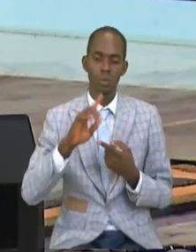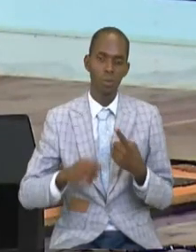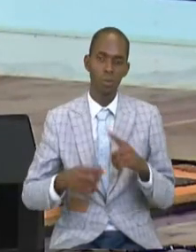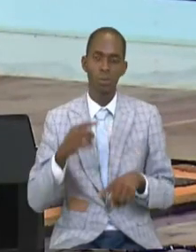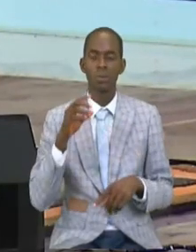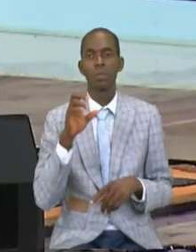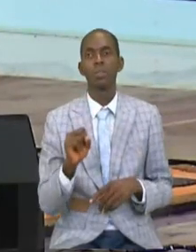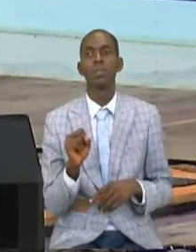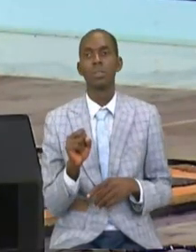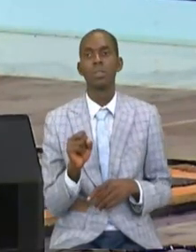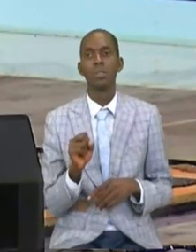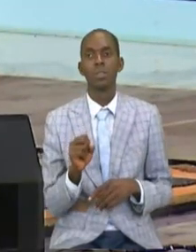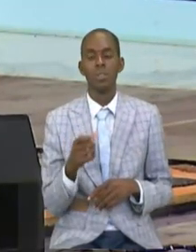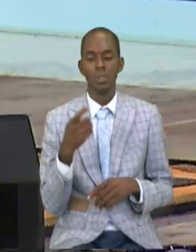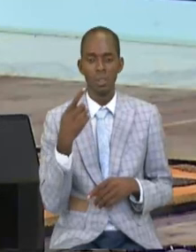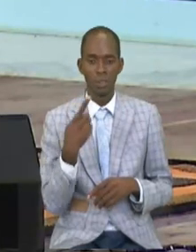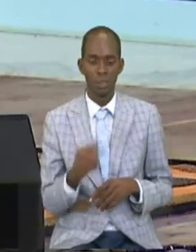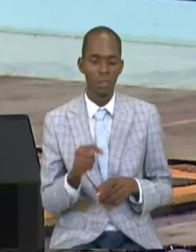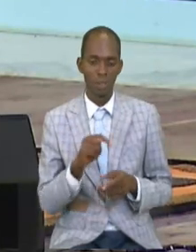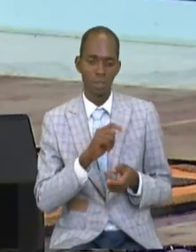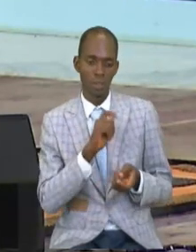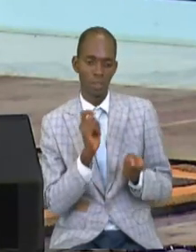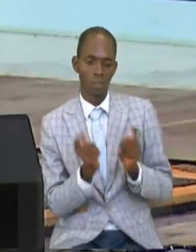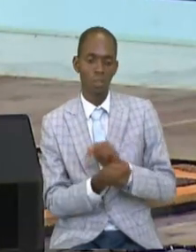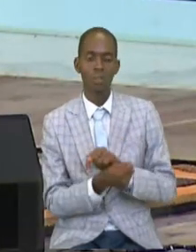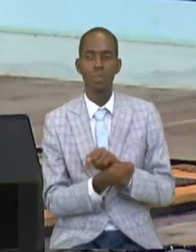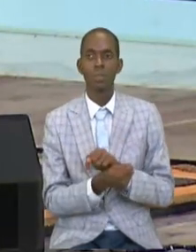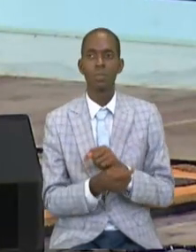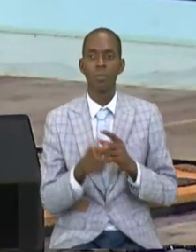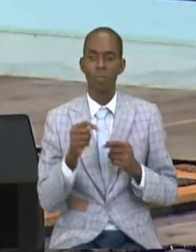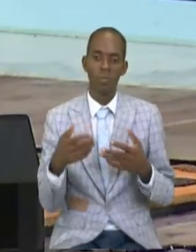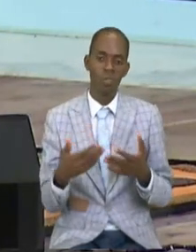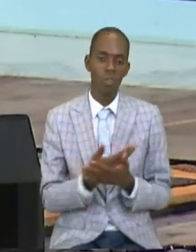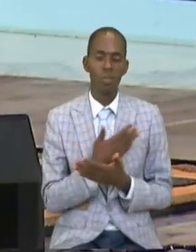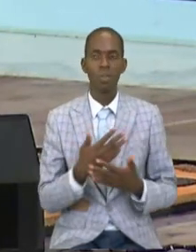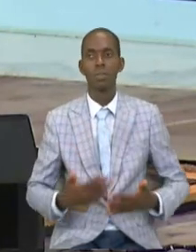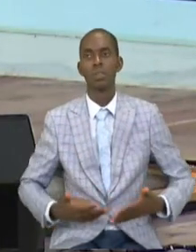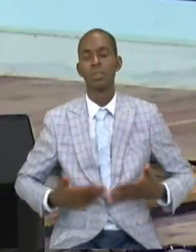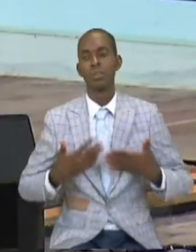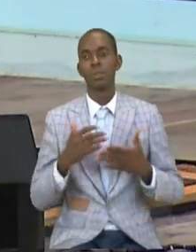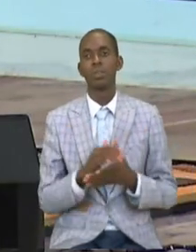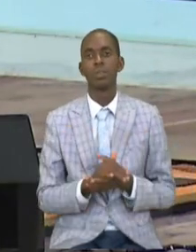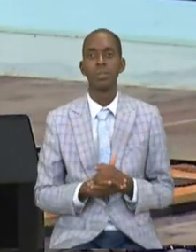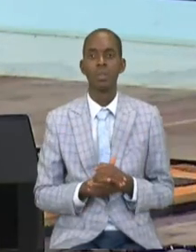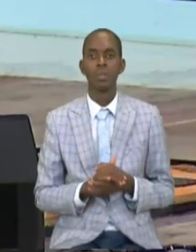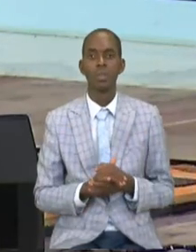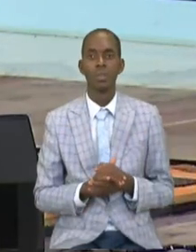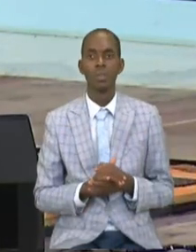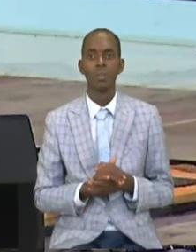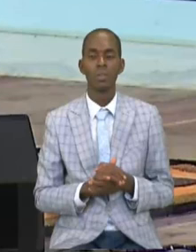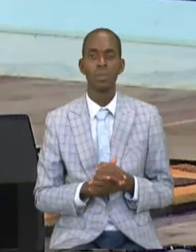Visible à vos amis. La transformation. La nouvelle vie.